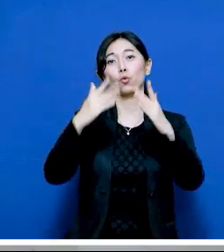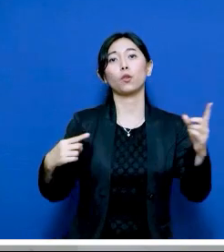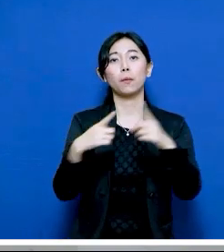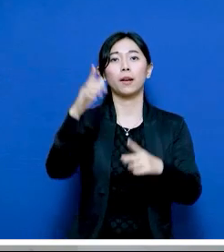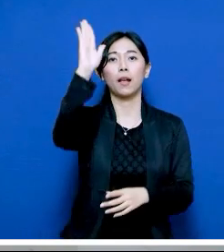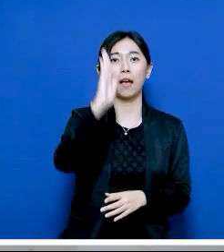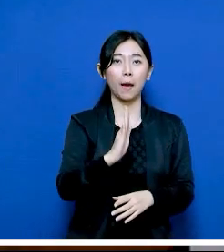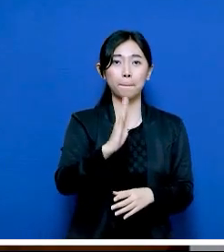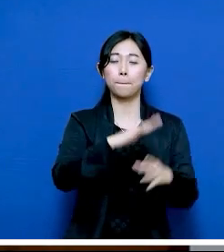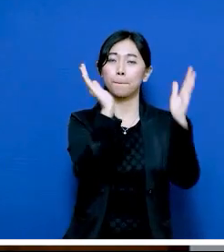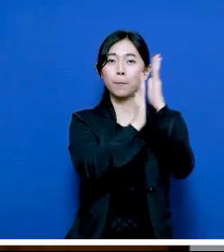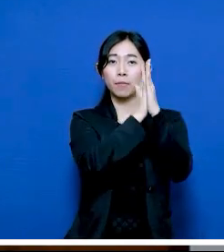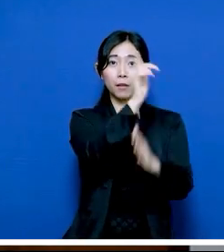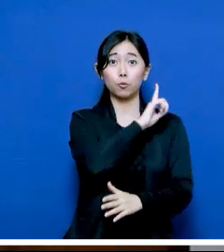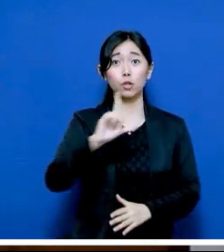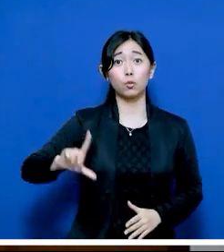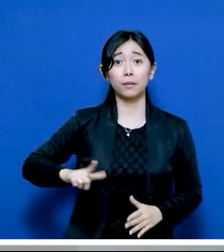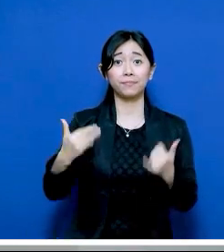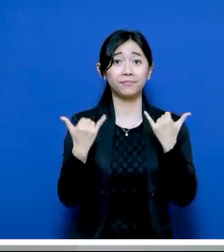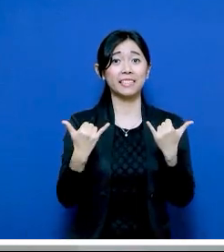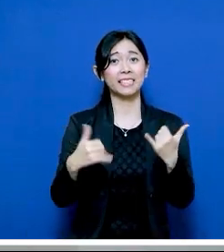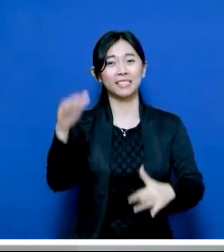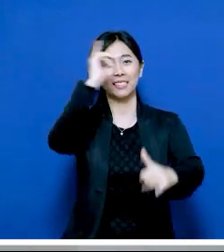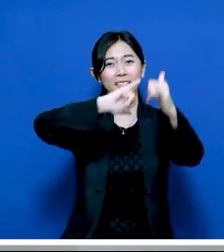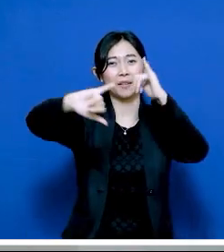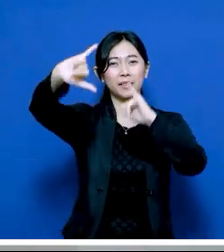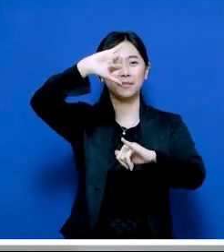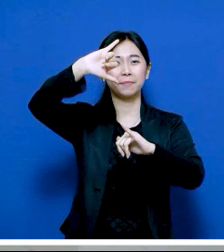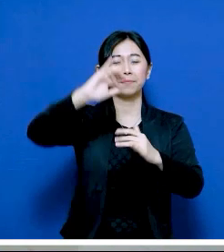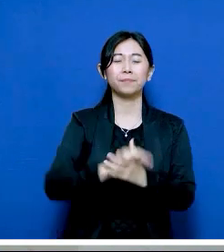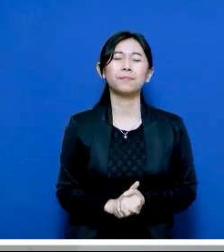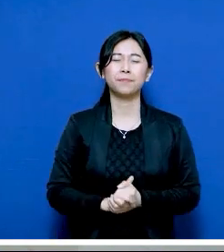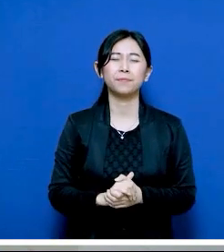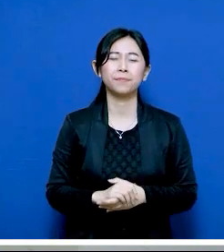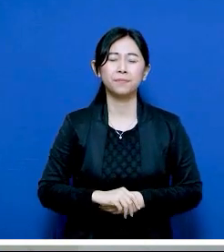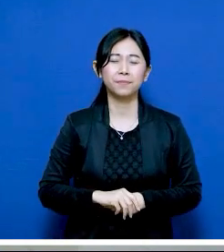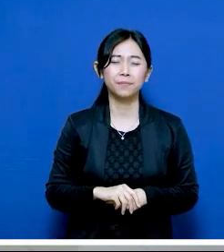Syukur kepada Allah. Terpujilah Tuhan. Kini dan selamanya.